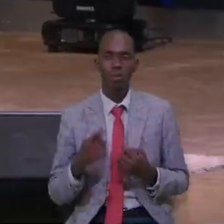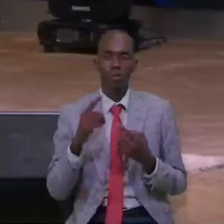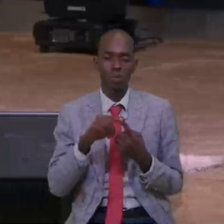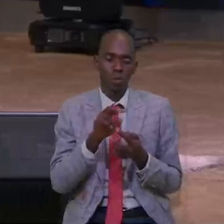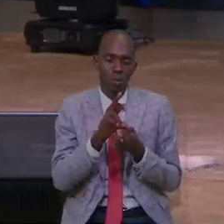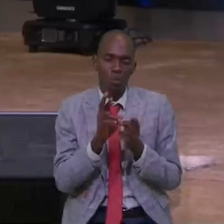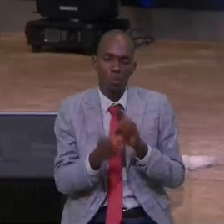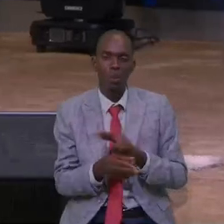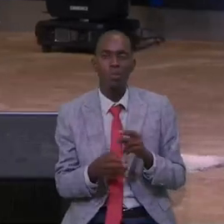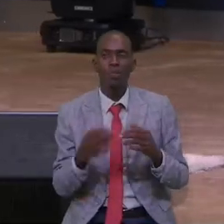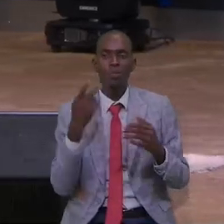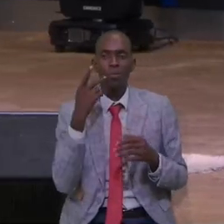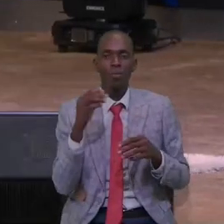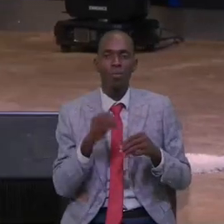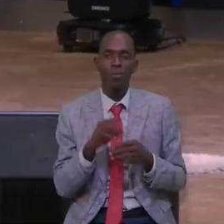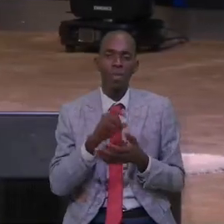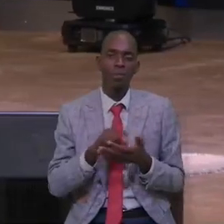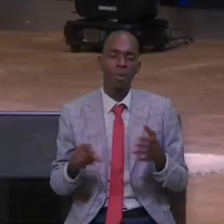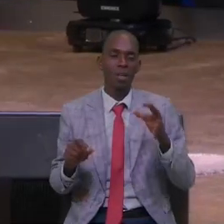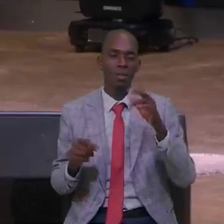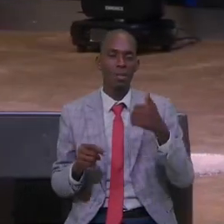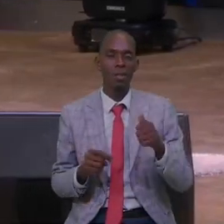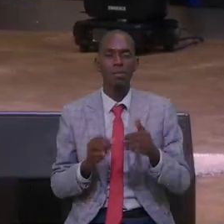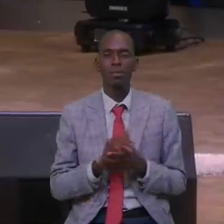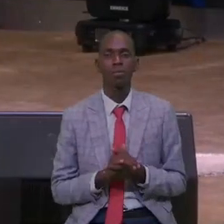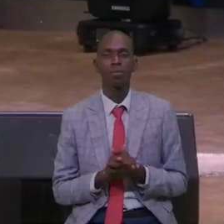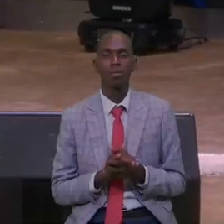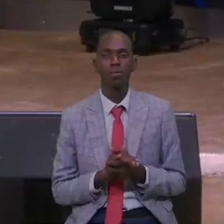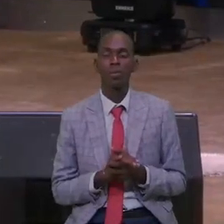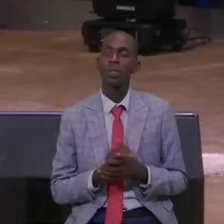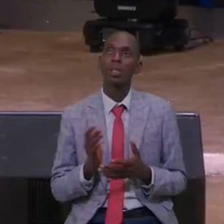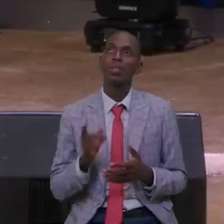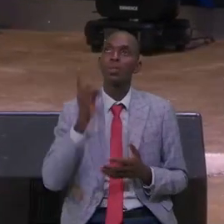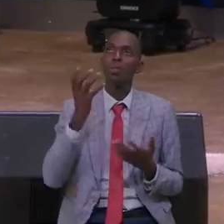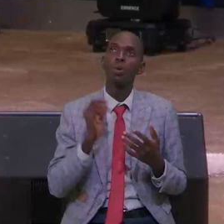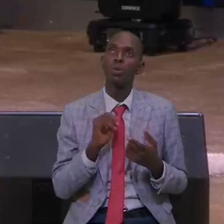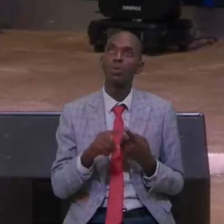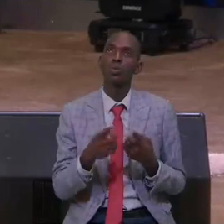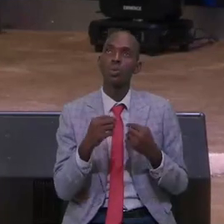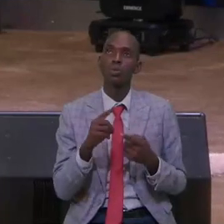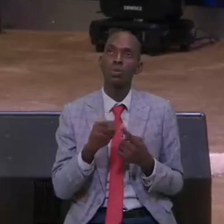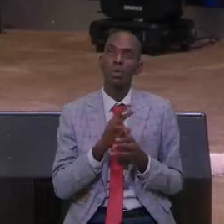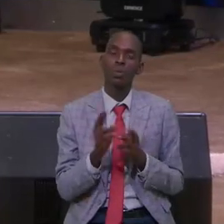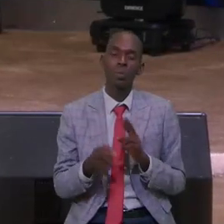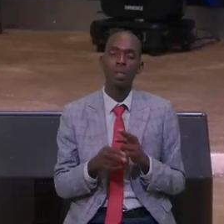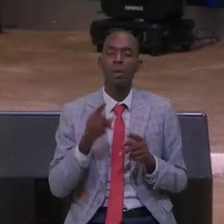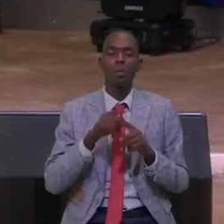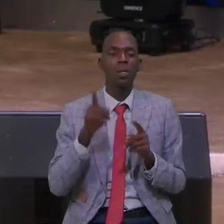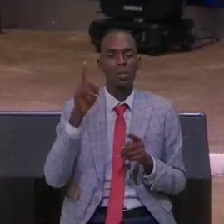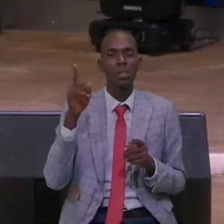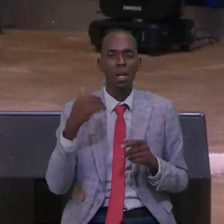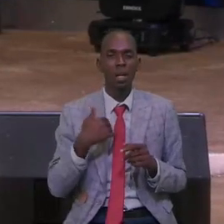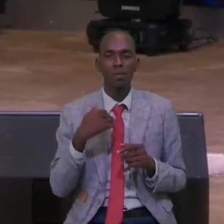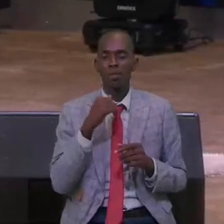repentance. Et le verset 10 dit, il veut qu'on vienne à la repentance, mais n'a pas oublié le jour